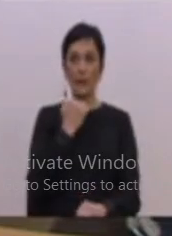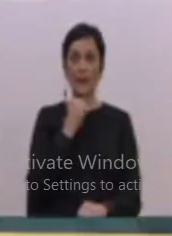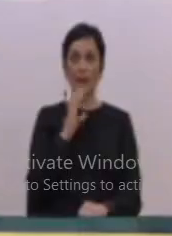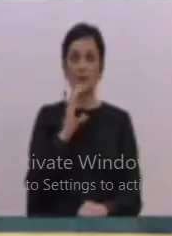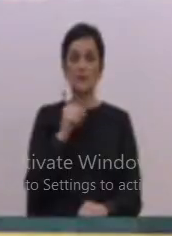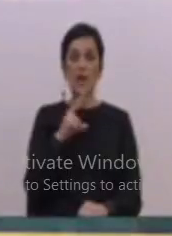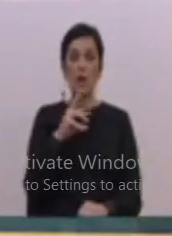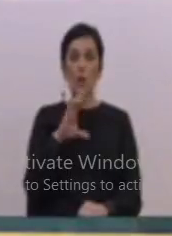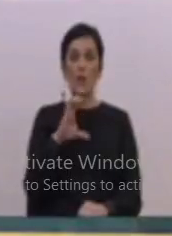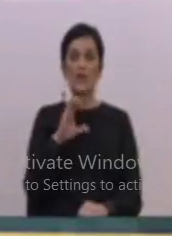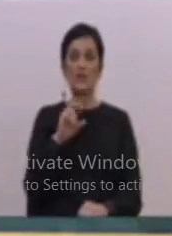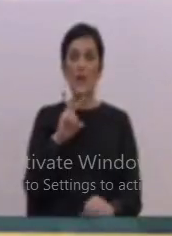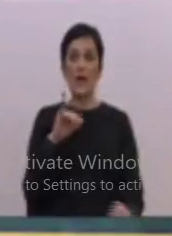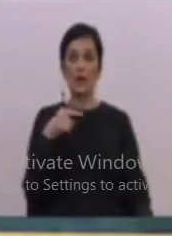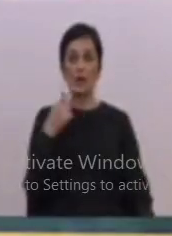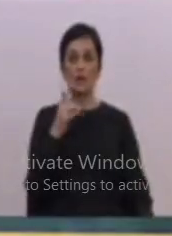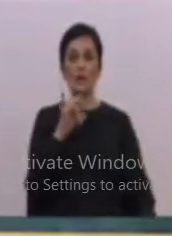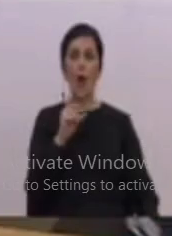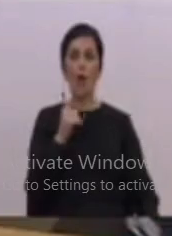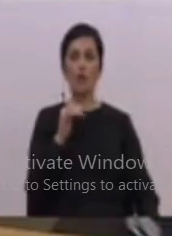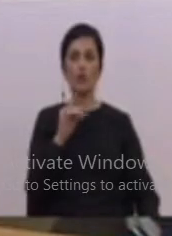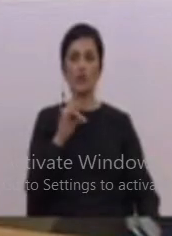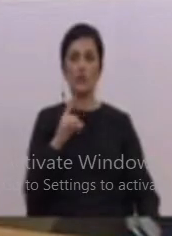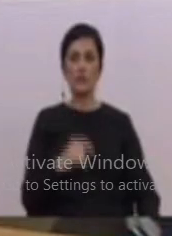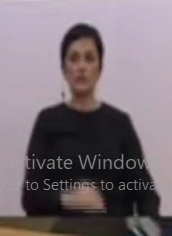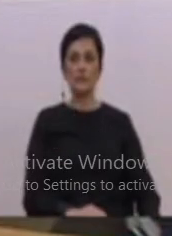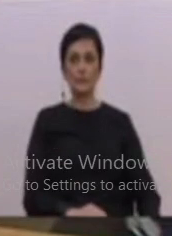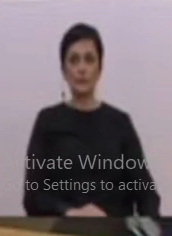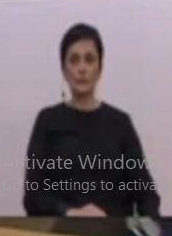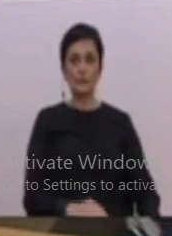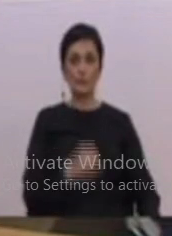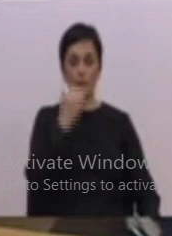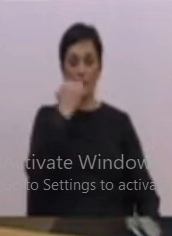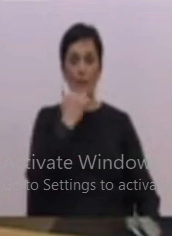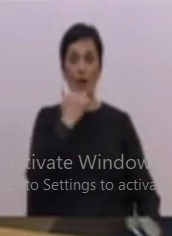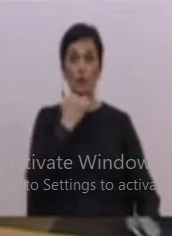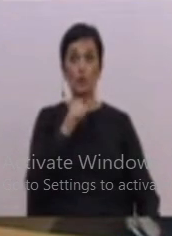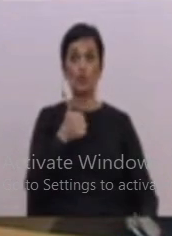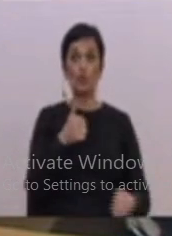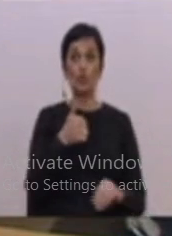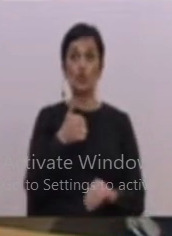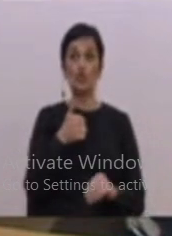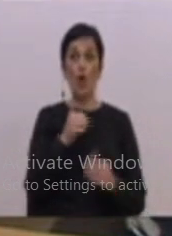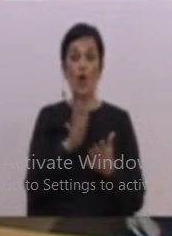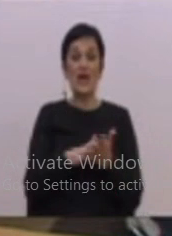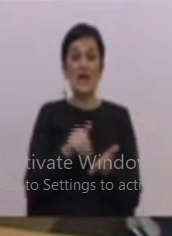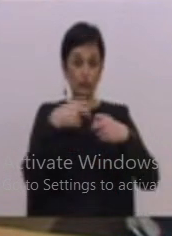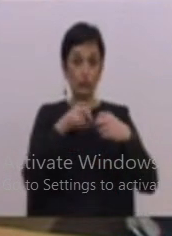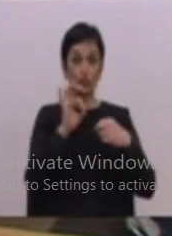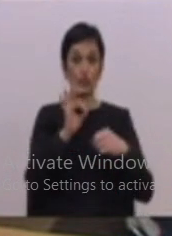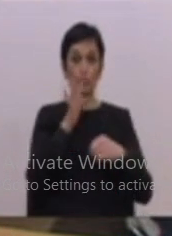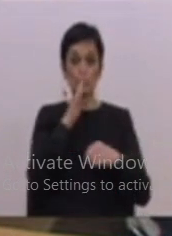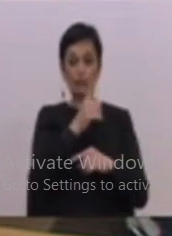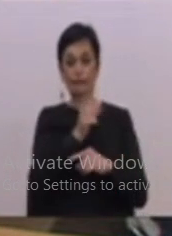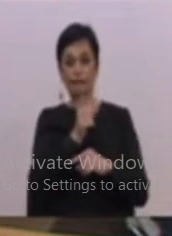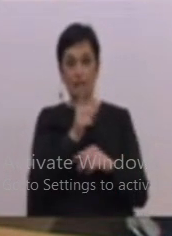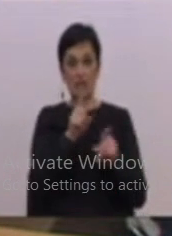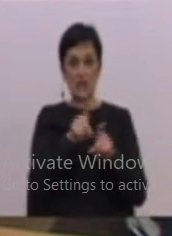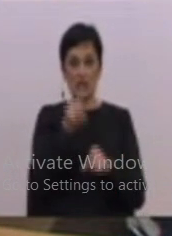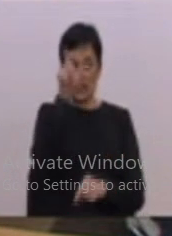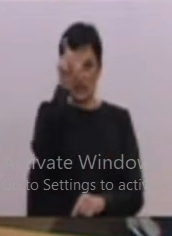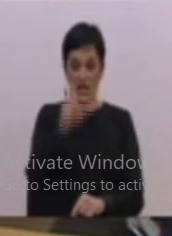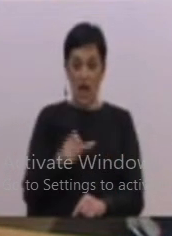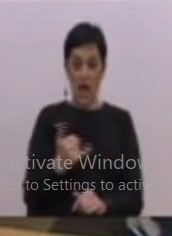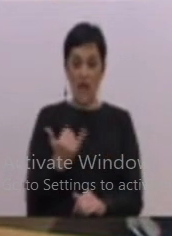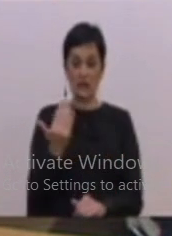Salome, samada shvili shemdeg roman gotsiridze. Madlobt. Rogorc gaphuchebuli saatia chvenebs da dges am katsma